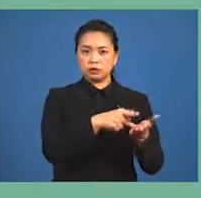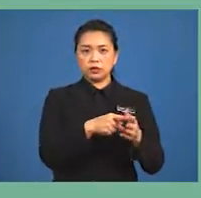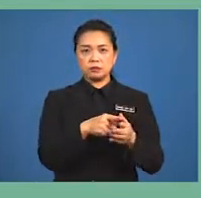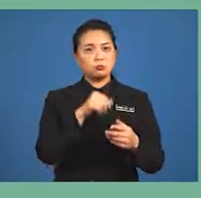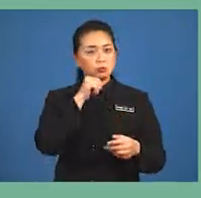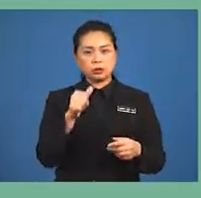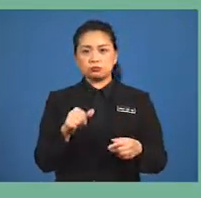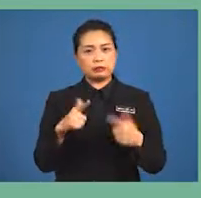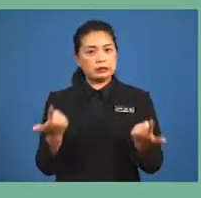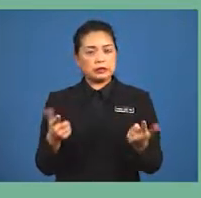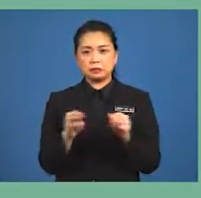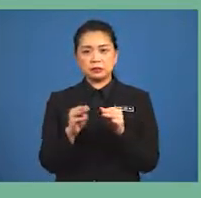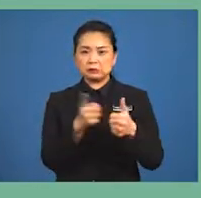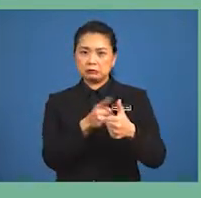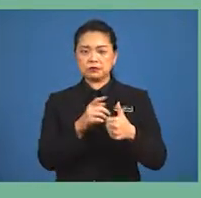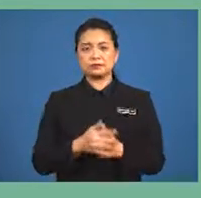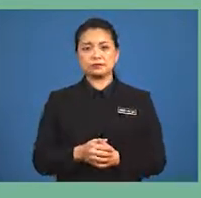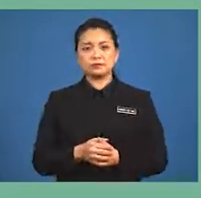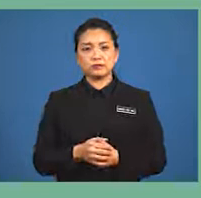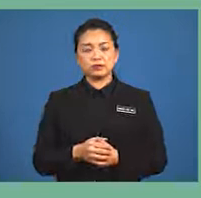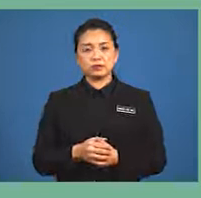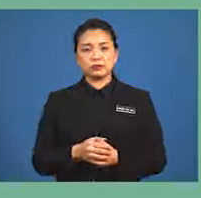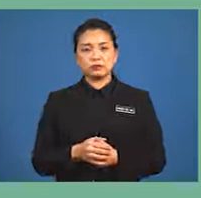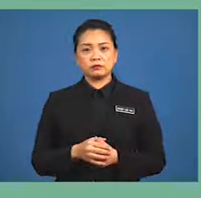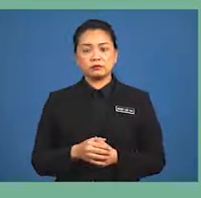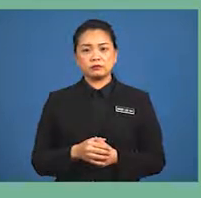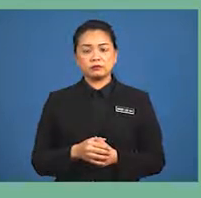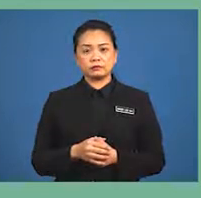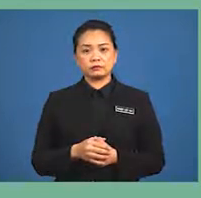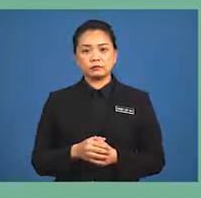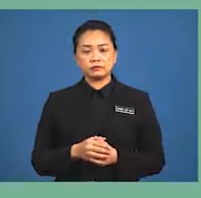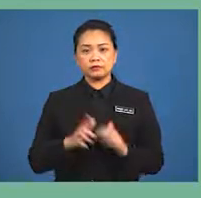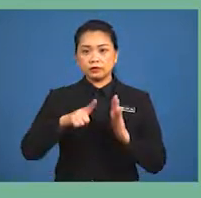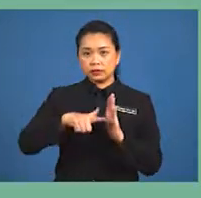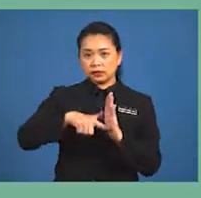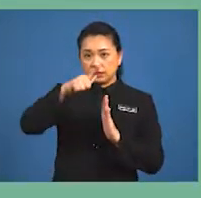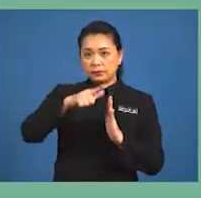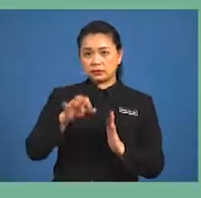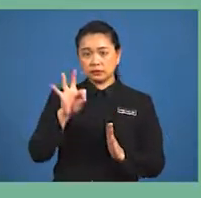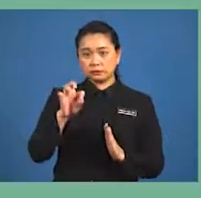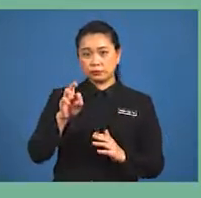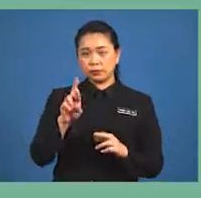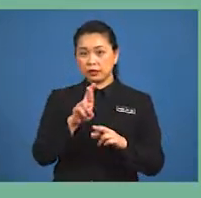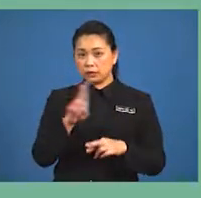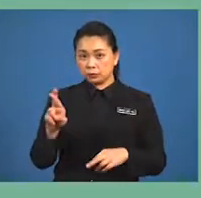tadi. Manakala lebihan reserve sebanyak RM90,000